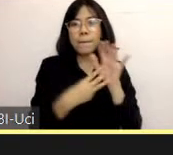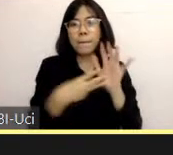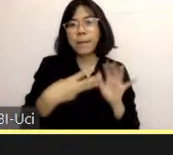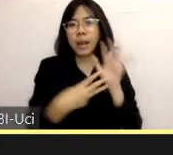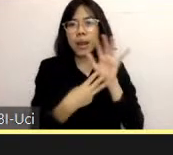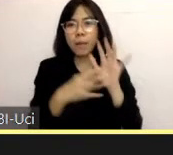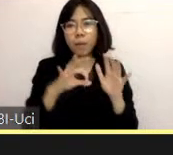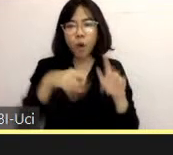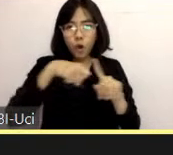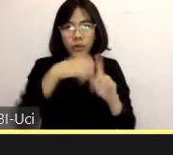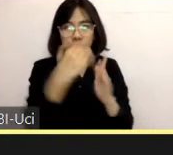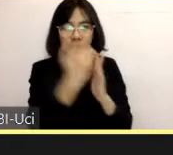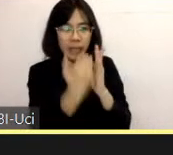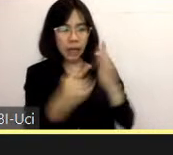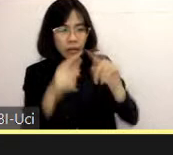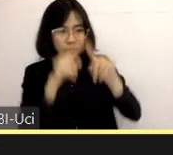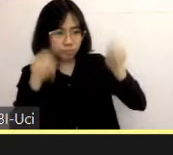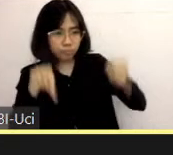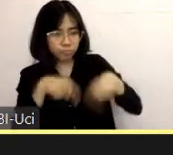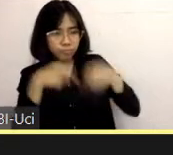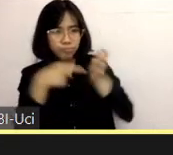ini,